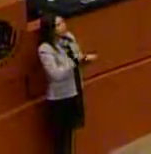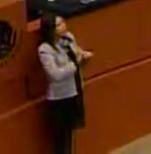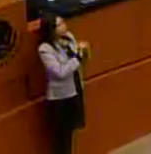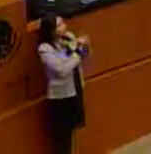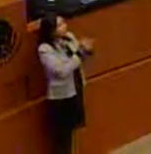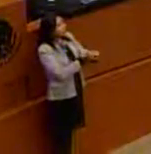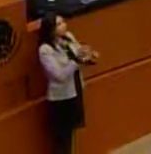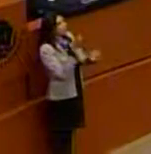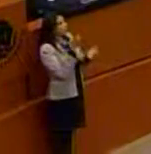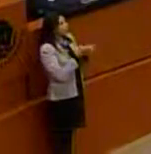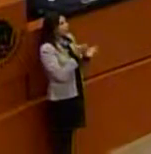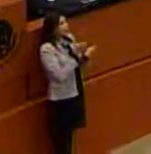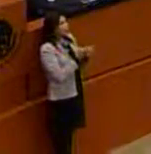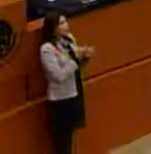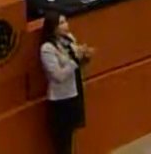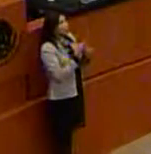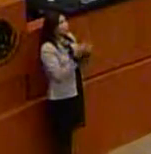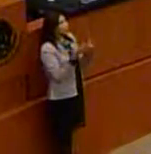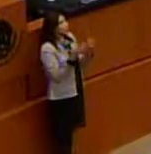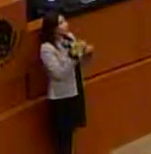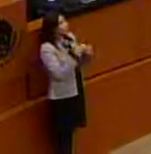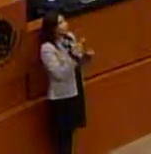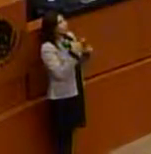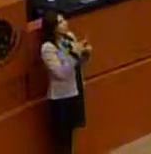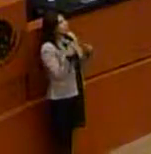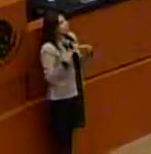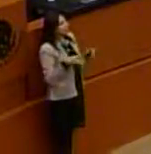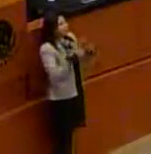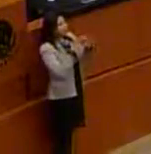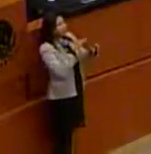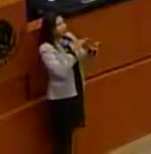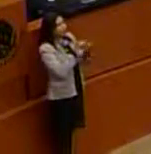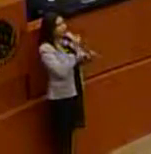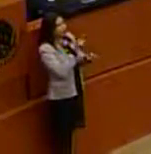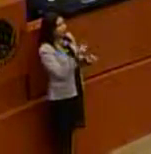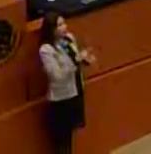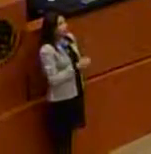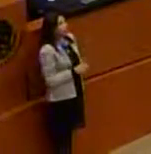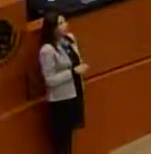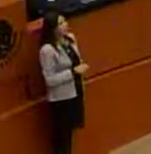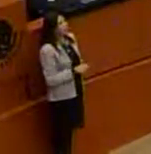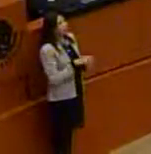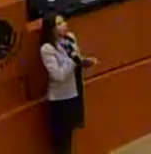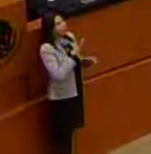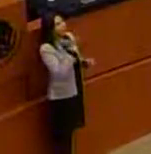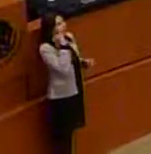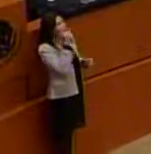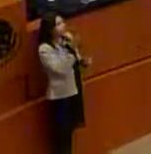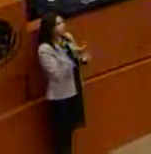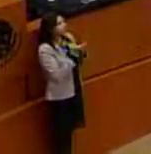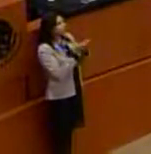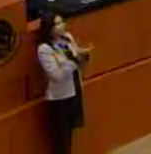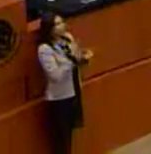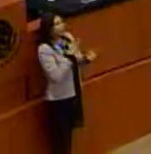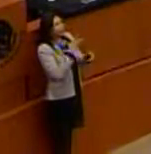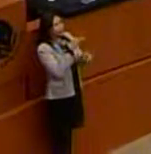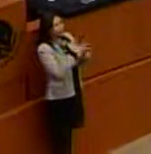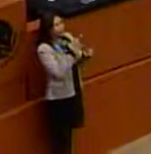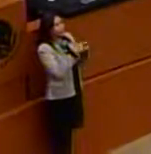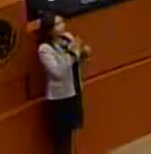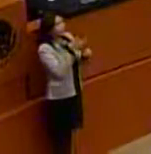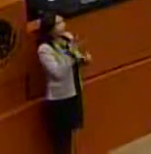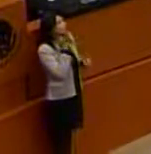l'insertion professionnelle. Dans le cas de notre initiative qui propose seulement un principe, ce sera au Parlement et au final au peuple par